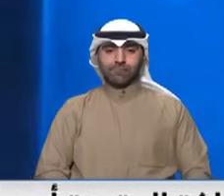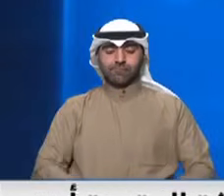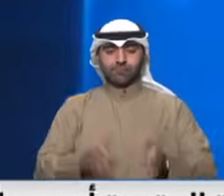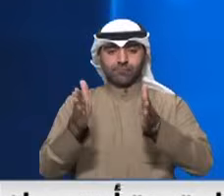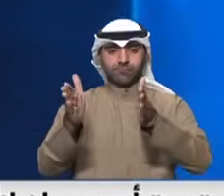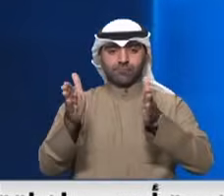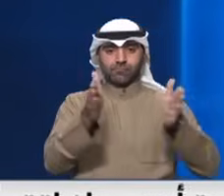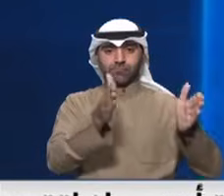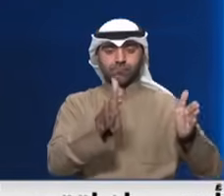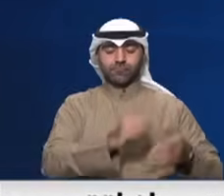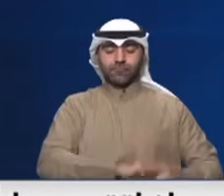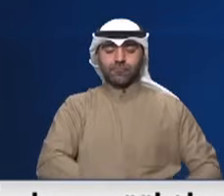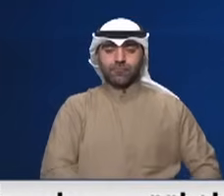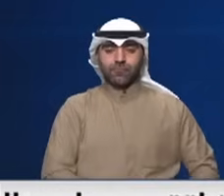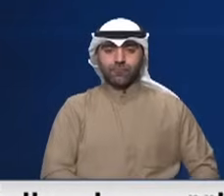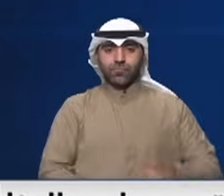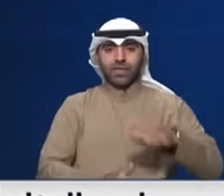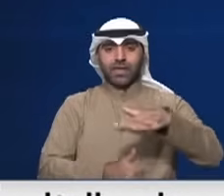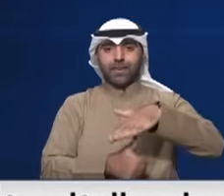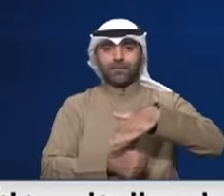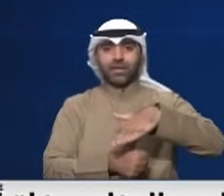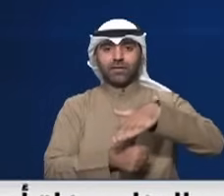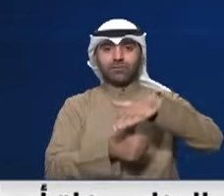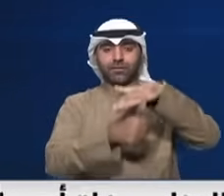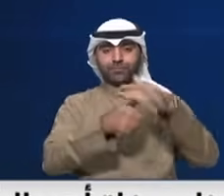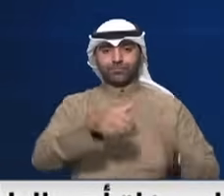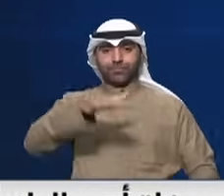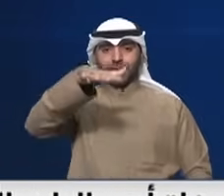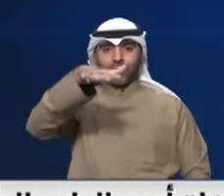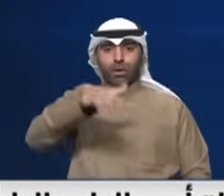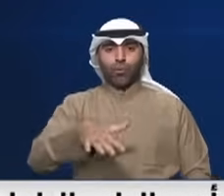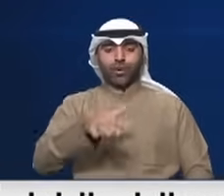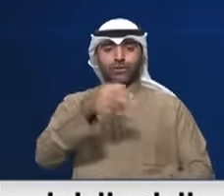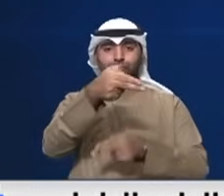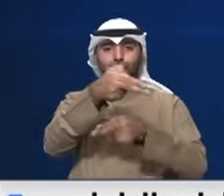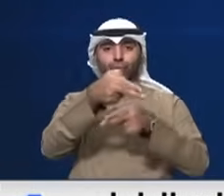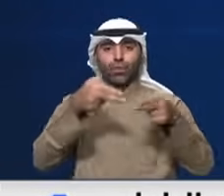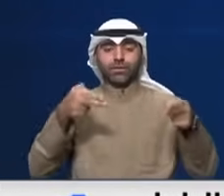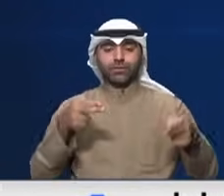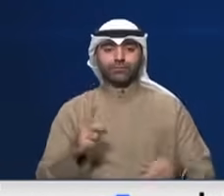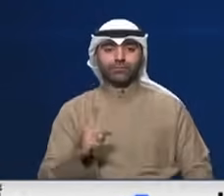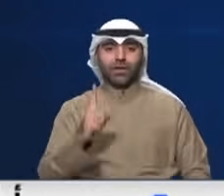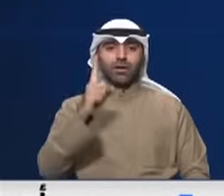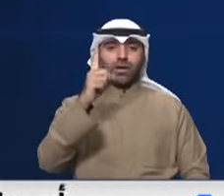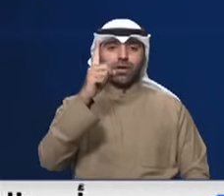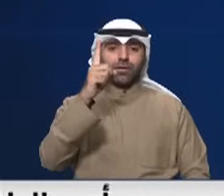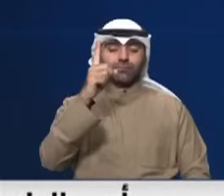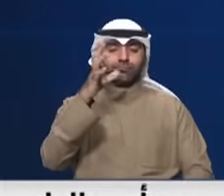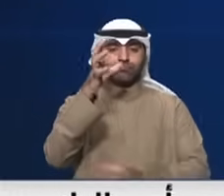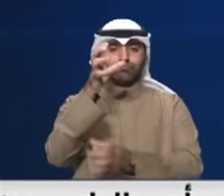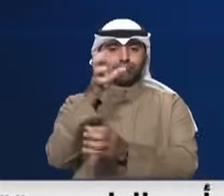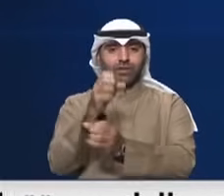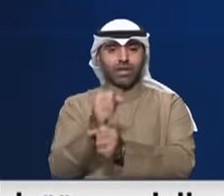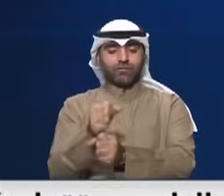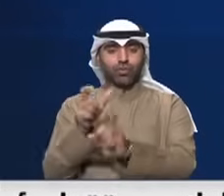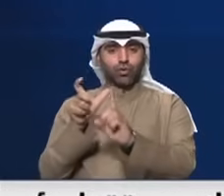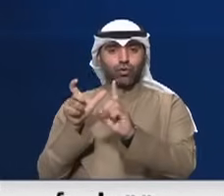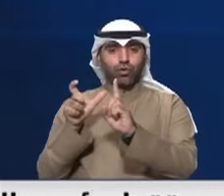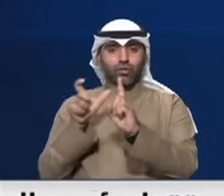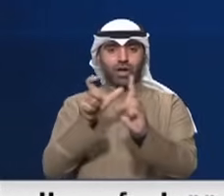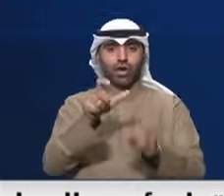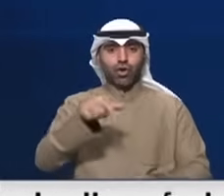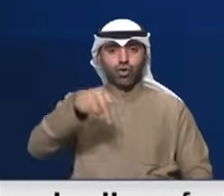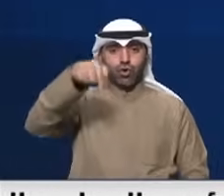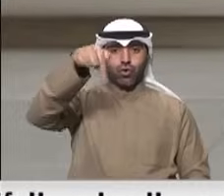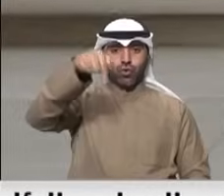استقبل حضره صاحب السمو امير البلاد الشيخ مشعل الاحمد الجابر الصباح حفظه الله ورعاه في المطار الاميري عصر اليوم